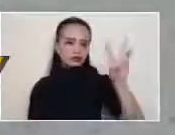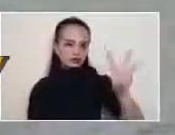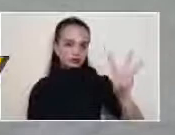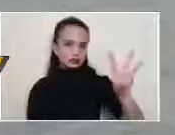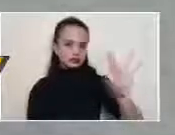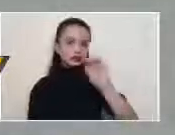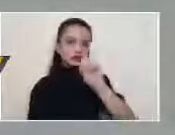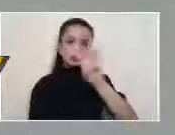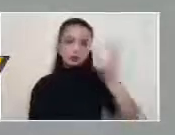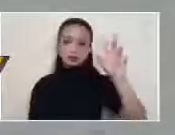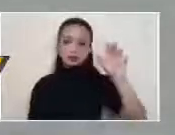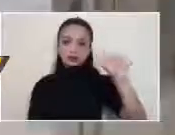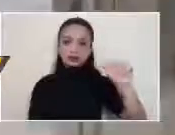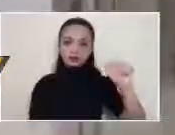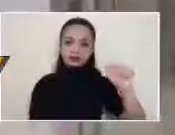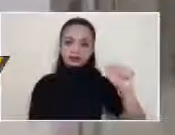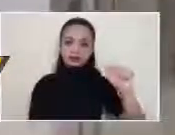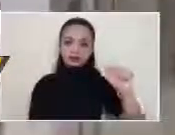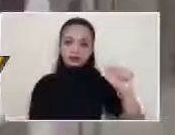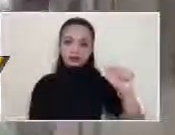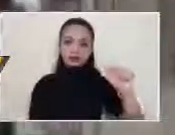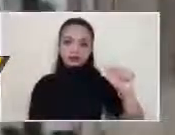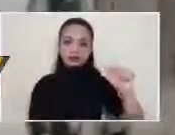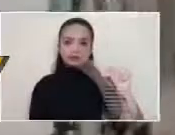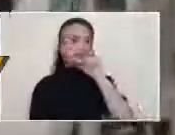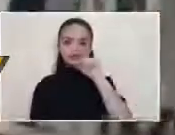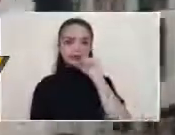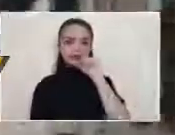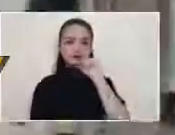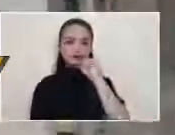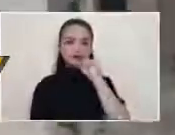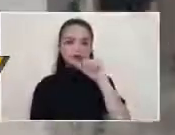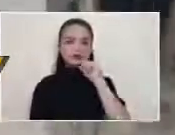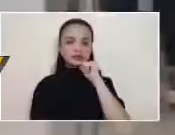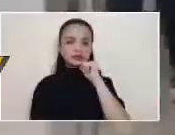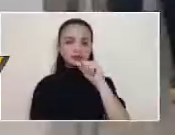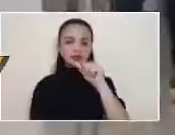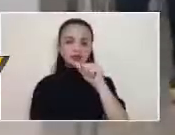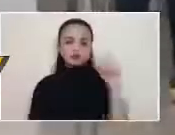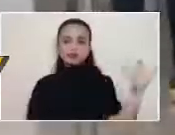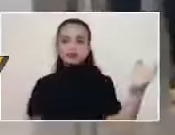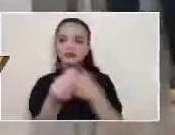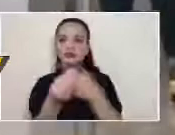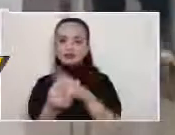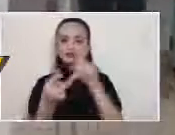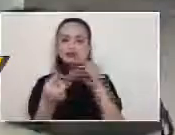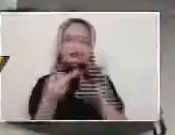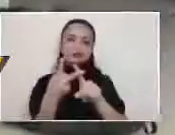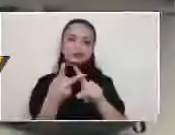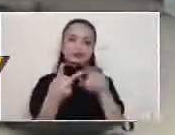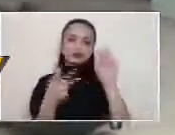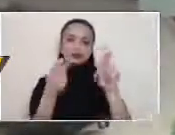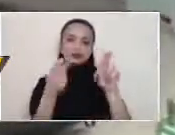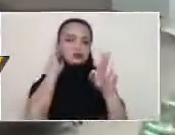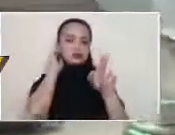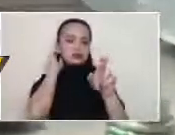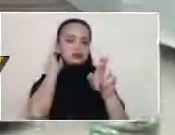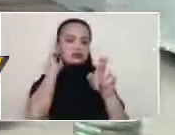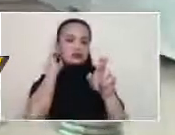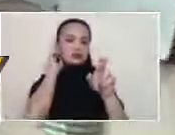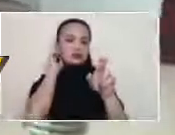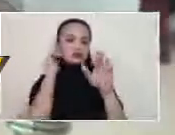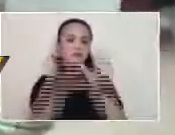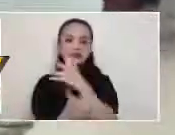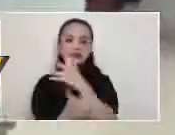mga OFW na tumatanggi o nagdadalawang isip na magpabakuna. Una nang sinabi ni Philippine Consul General to Hong Kong,